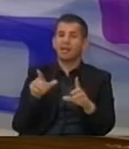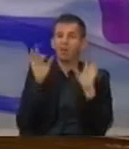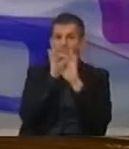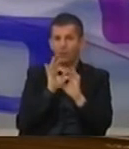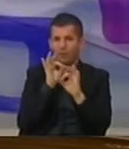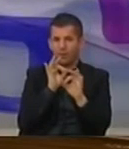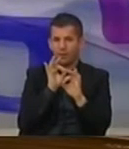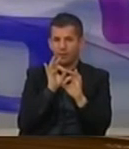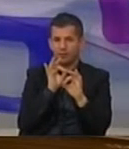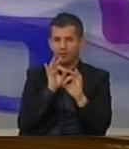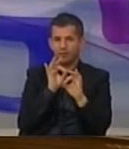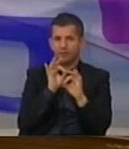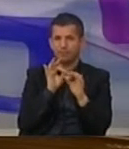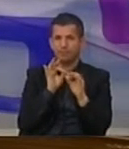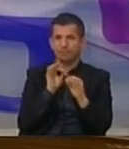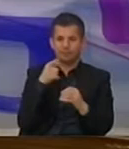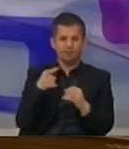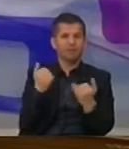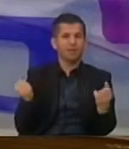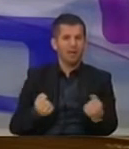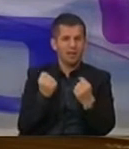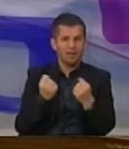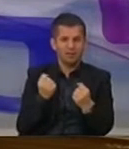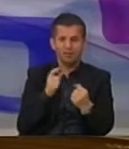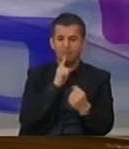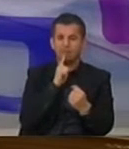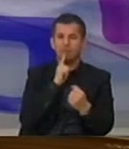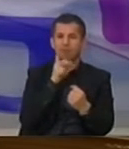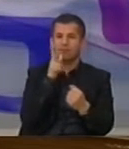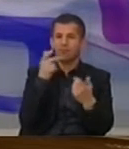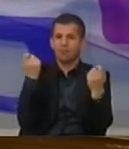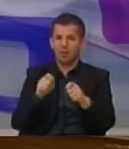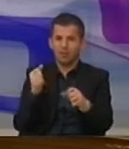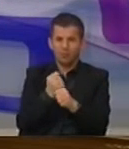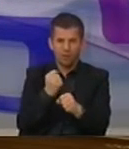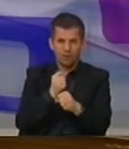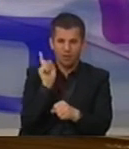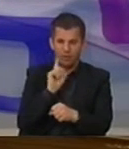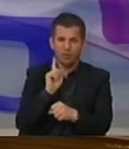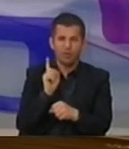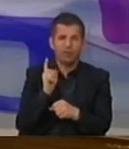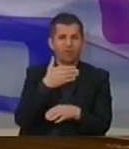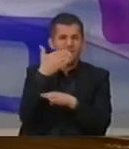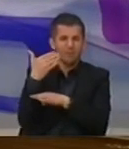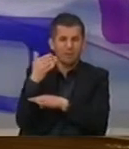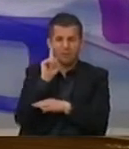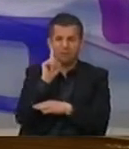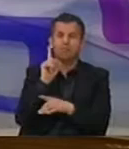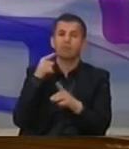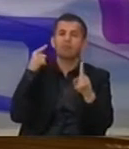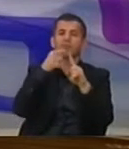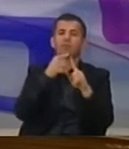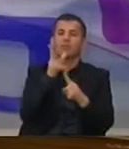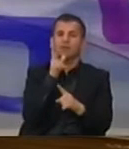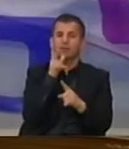pas licenca dhe ky aksion nuk ka pas për qëllim që të mbyll vende punës apo të mbyll biznese, po qëllimi vetëm